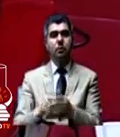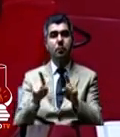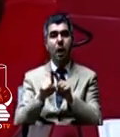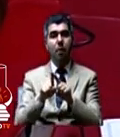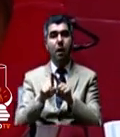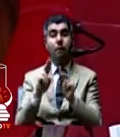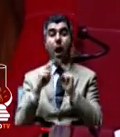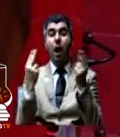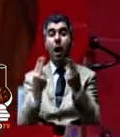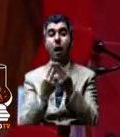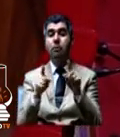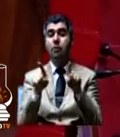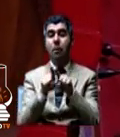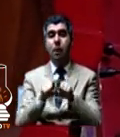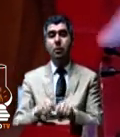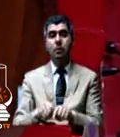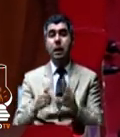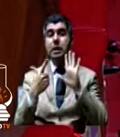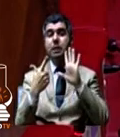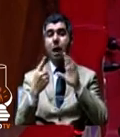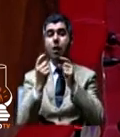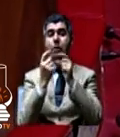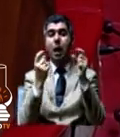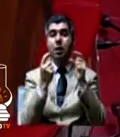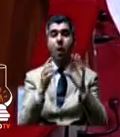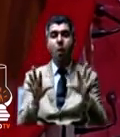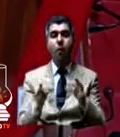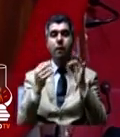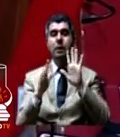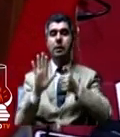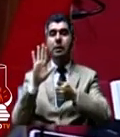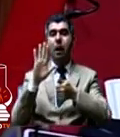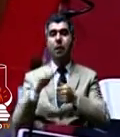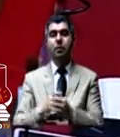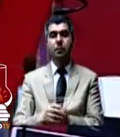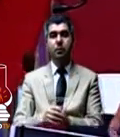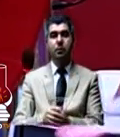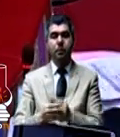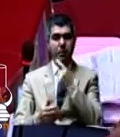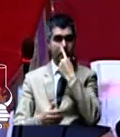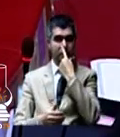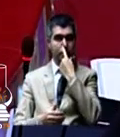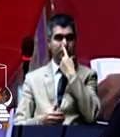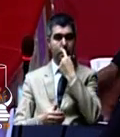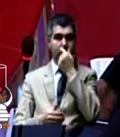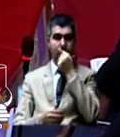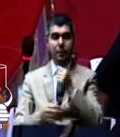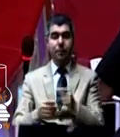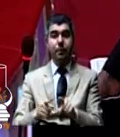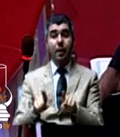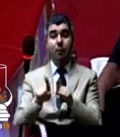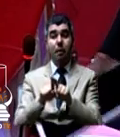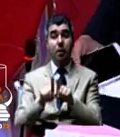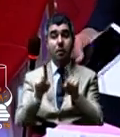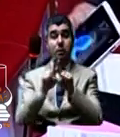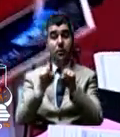بالمواصفات. جاونا سبعه الشركات اختاريناهم من سته، ها المواصفات، ها اللي جايين. ماشي